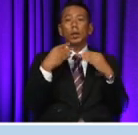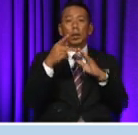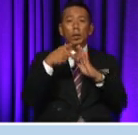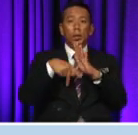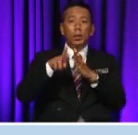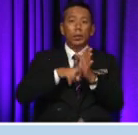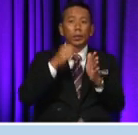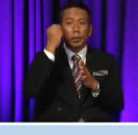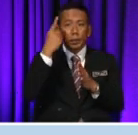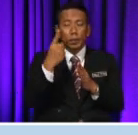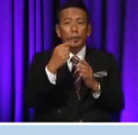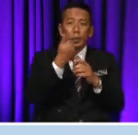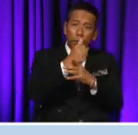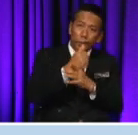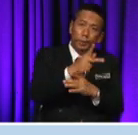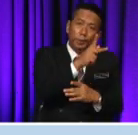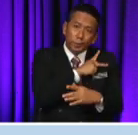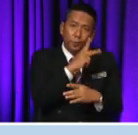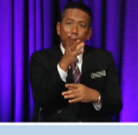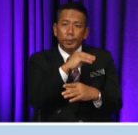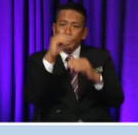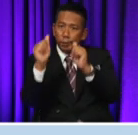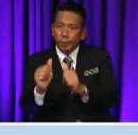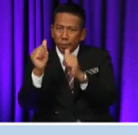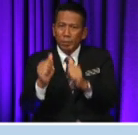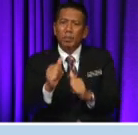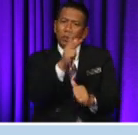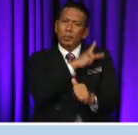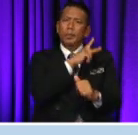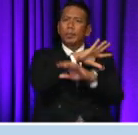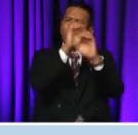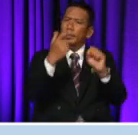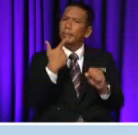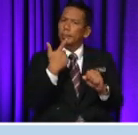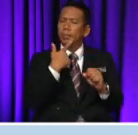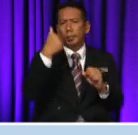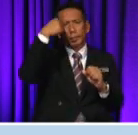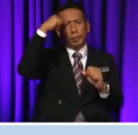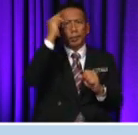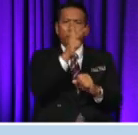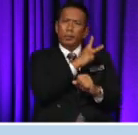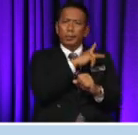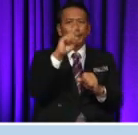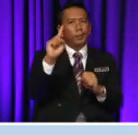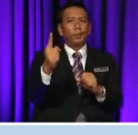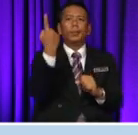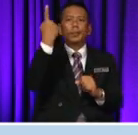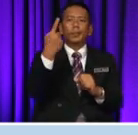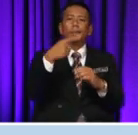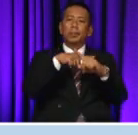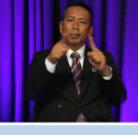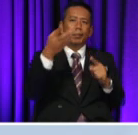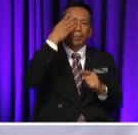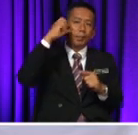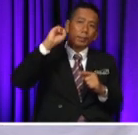ketua dengan anak buah jadi ketua tidak boleh meninggi diri menganggap dia sebagai ketua semata-mata tetapi membelakangkan